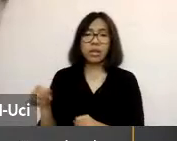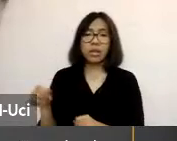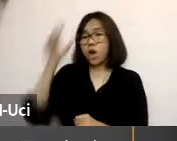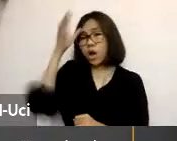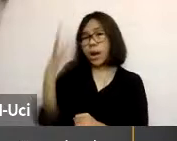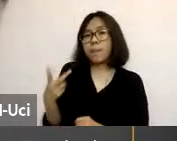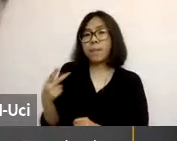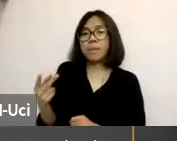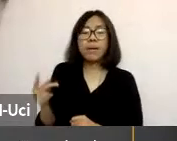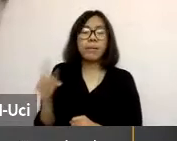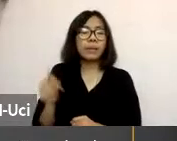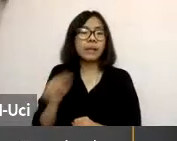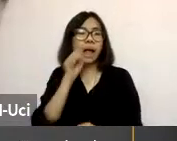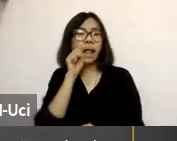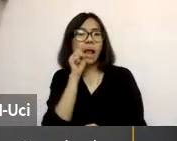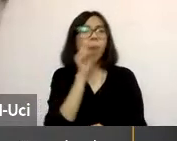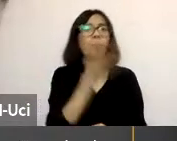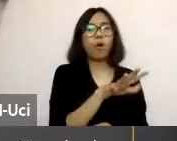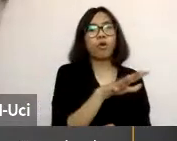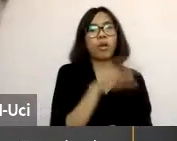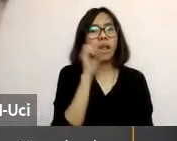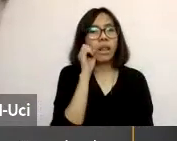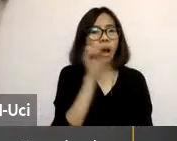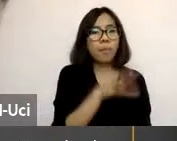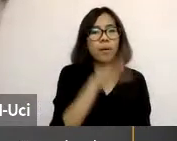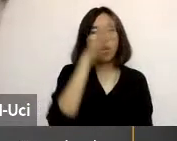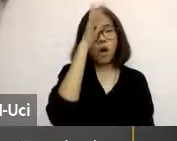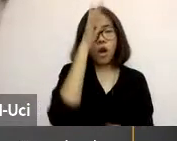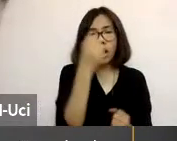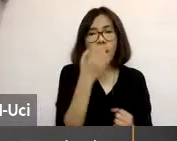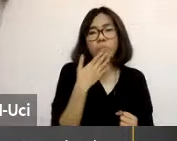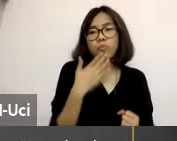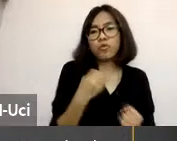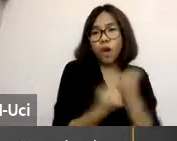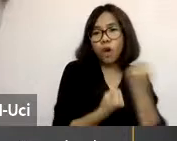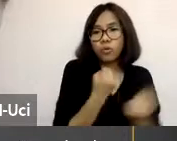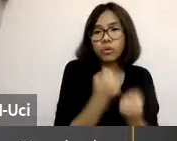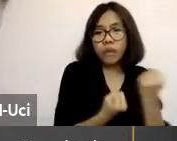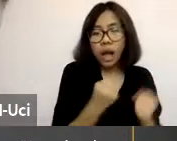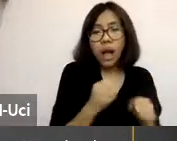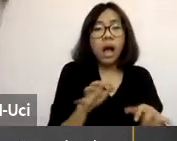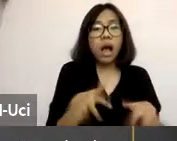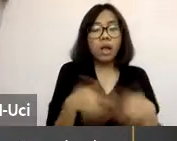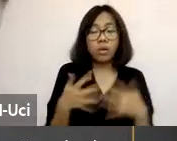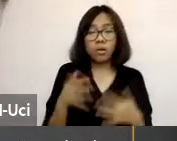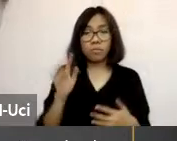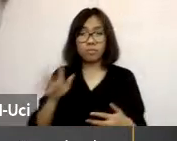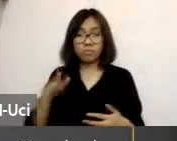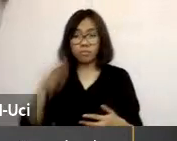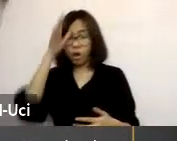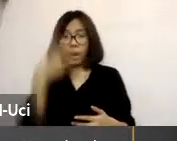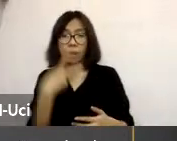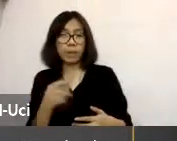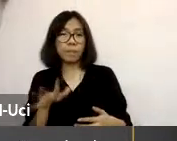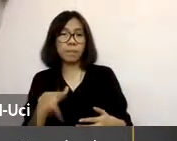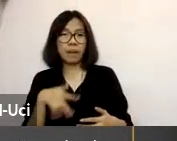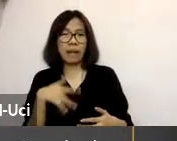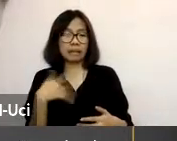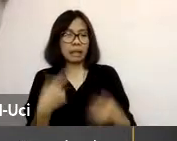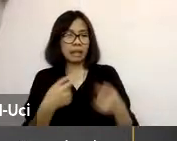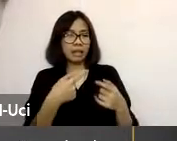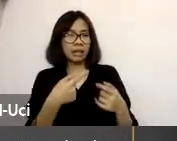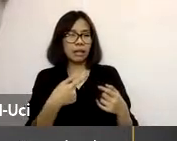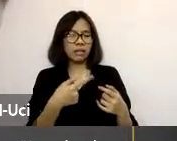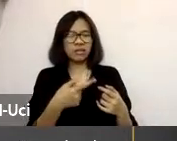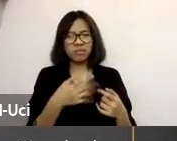sehingga kemungkinan disesuaikan atau tidak melakukan transaksi Nah itu apa